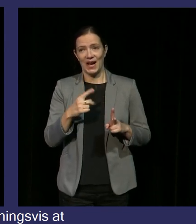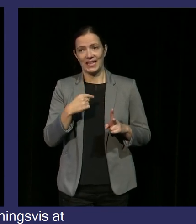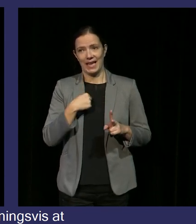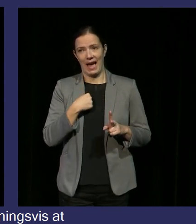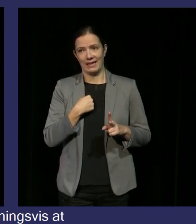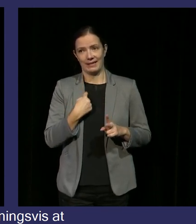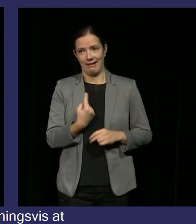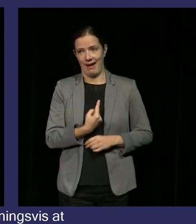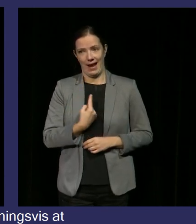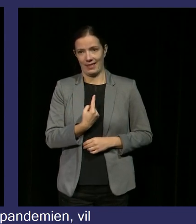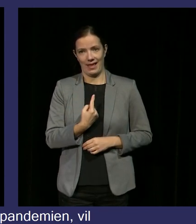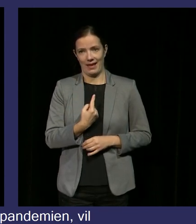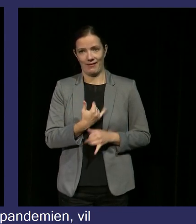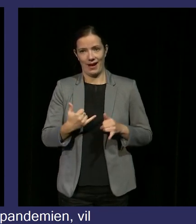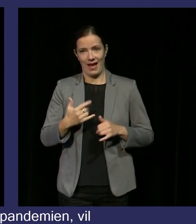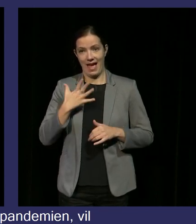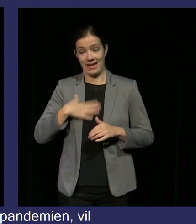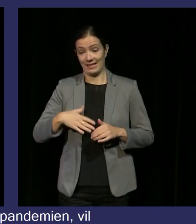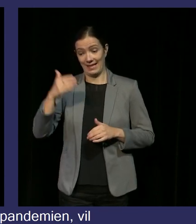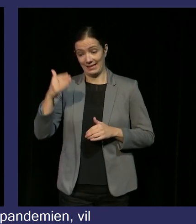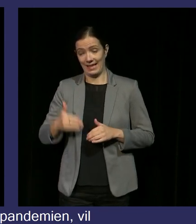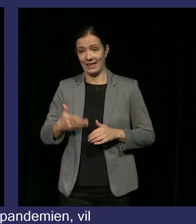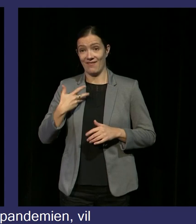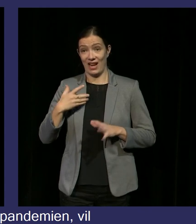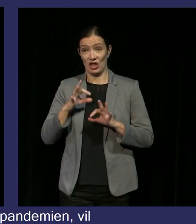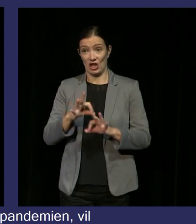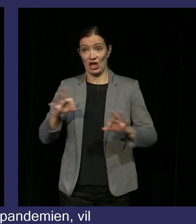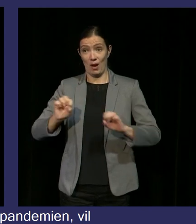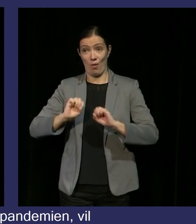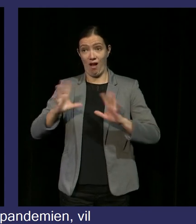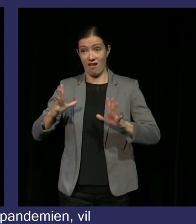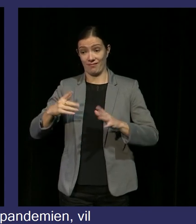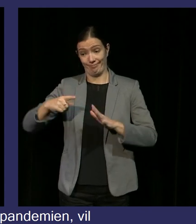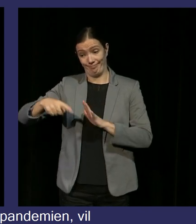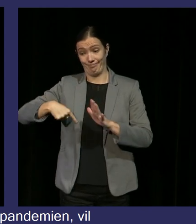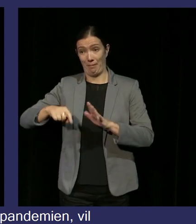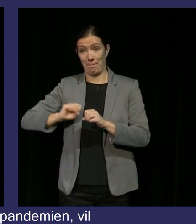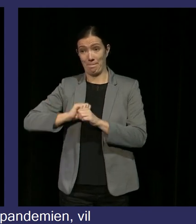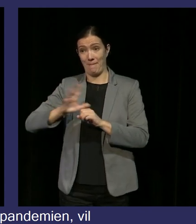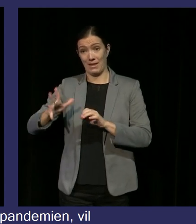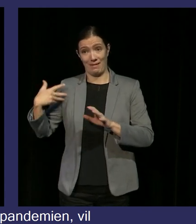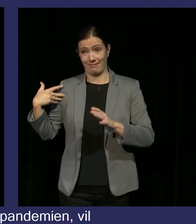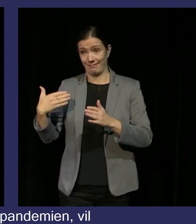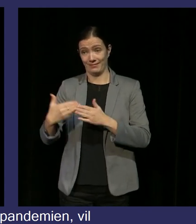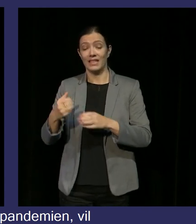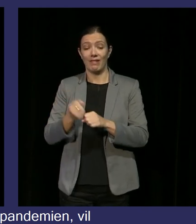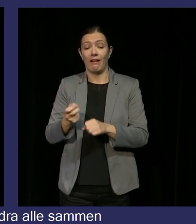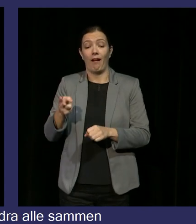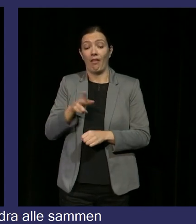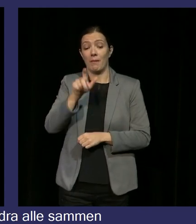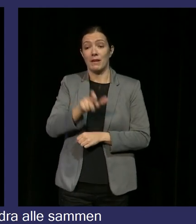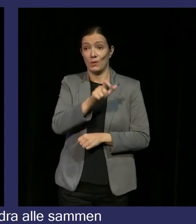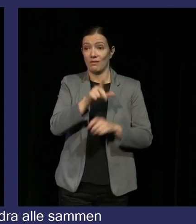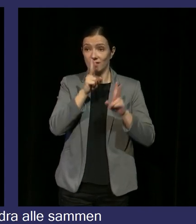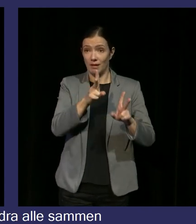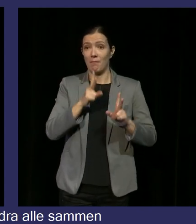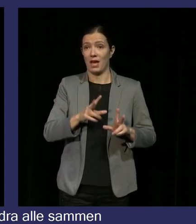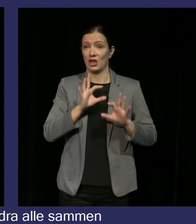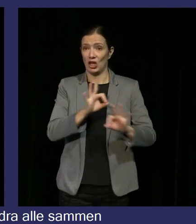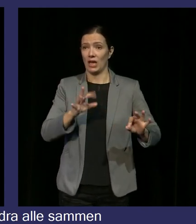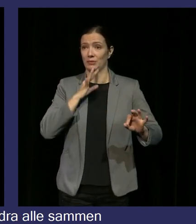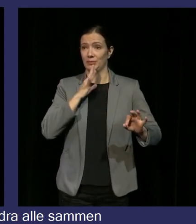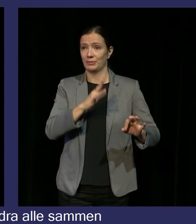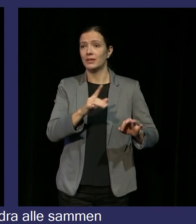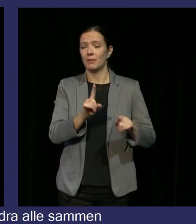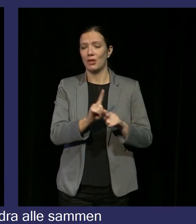eneste fra helsesiden som har snakket veldig tydelig og klart i denne pandemien, vil jeg påstå. Det veldig mange andre som har gjort det. Og